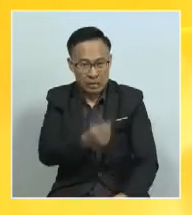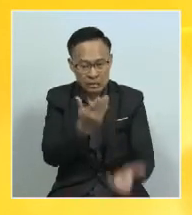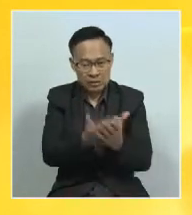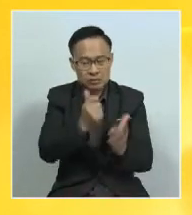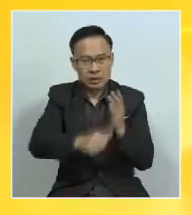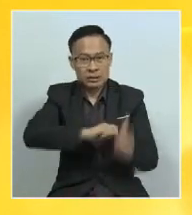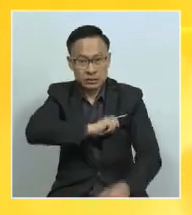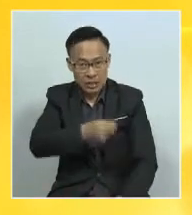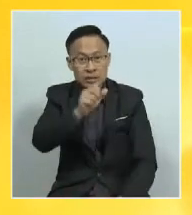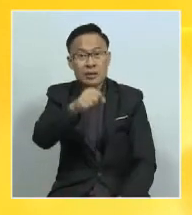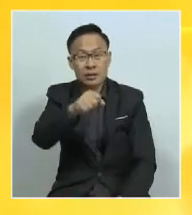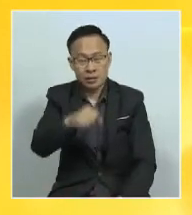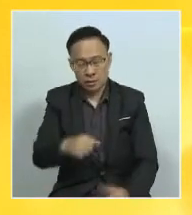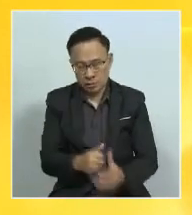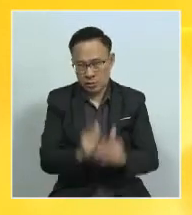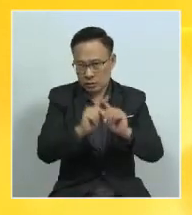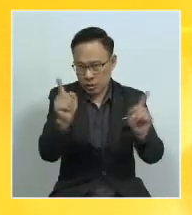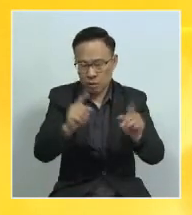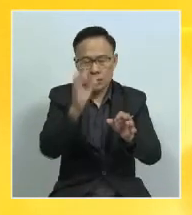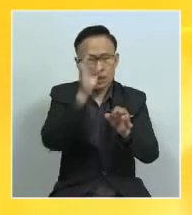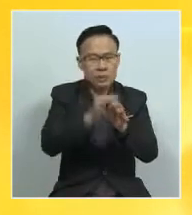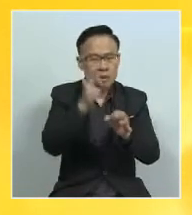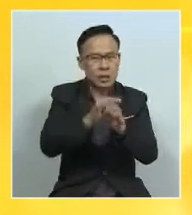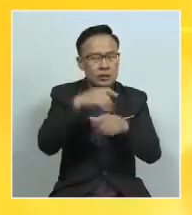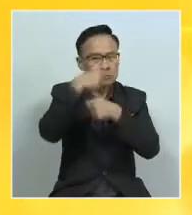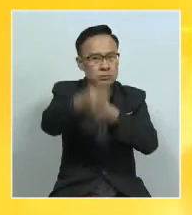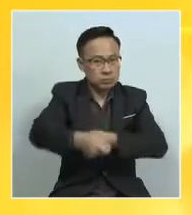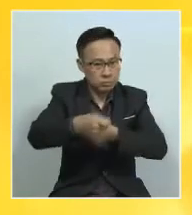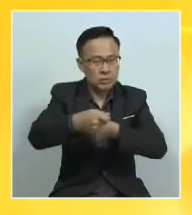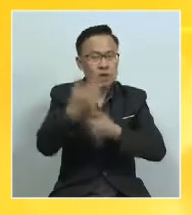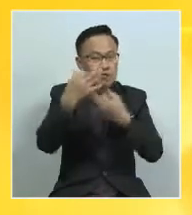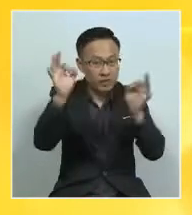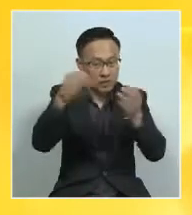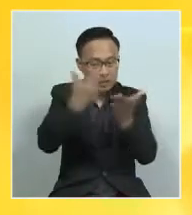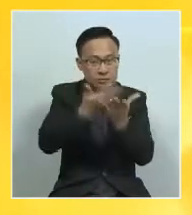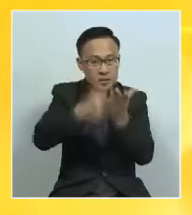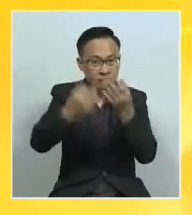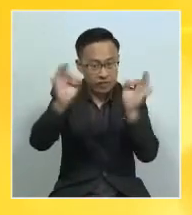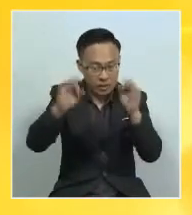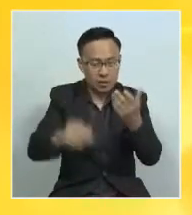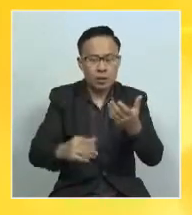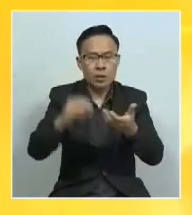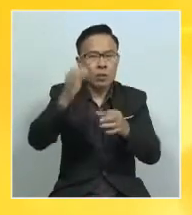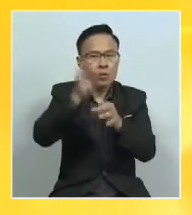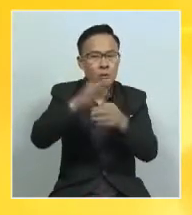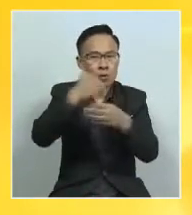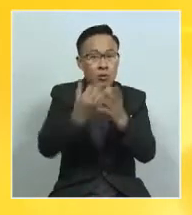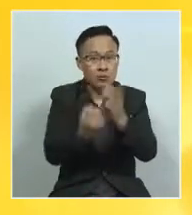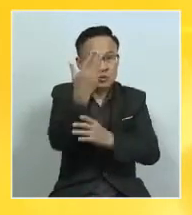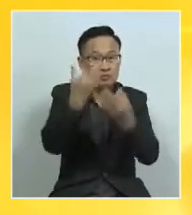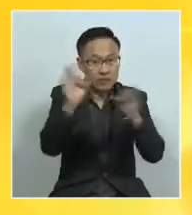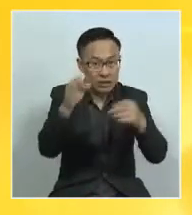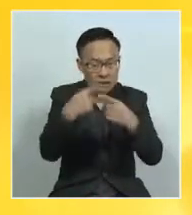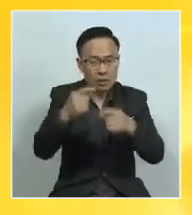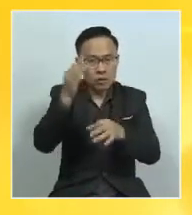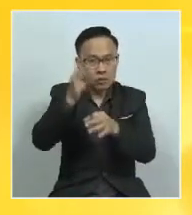ธรรมดาเน ี่ ยไม่เหมือนกับของทกส.แล้วก็ธนาคารออมสินที่นั้นน่ะไม่ต้องเสีย เรามักจะชินเนาะกับการซื้อสลากออม